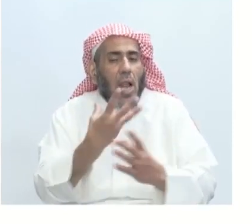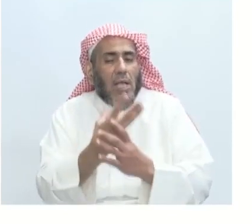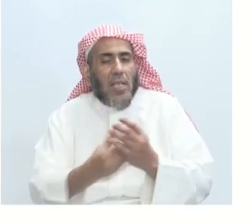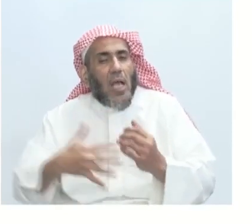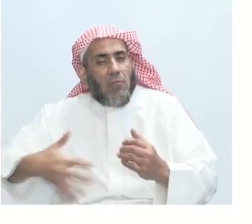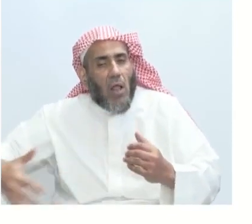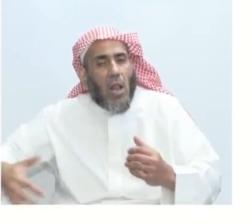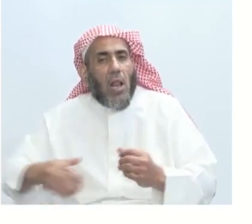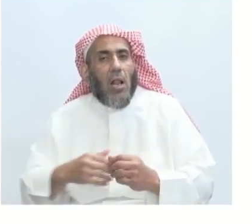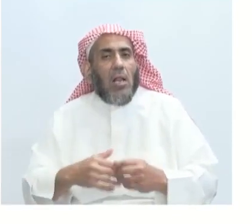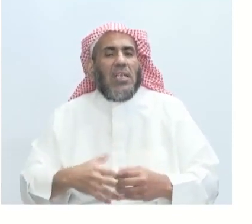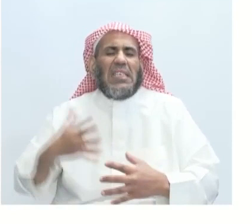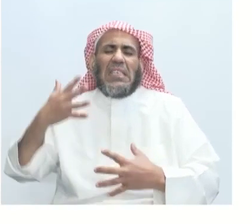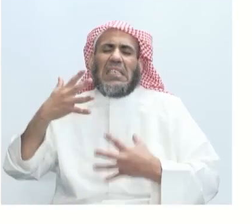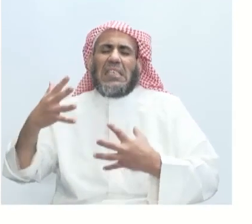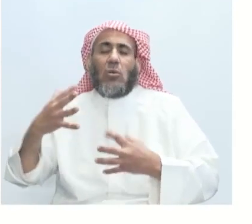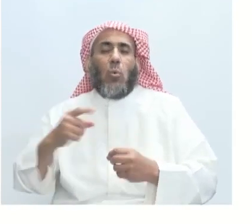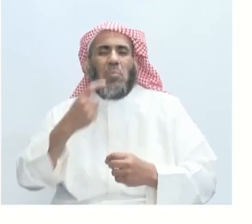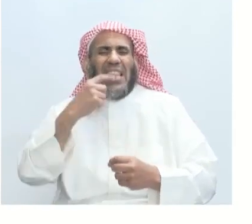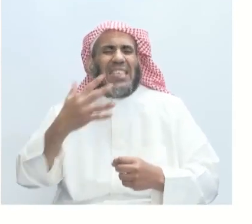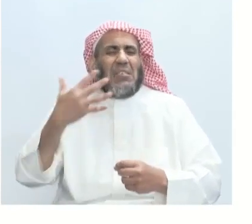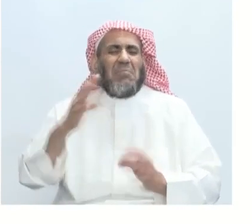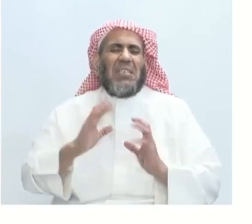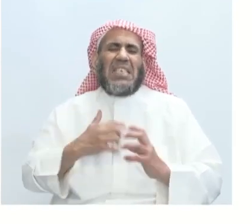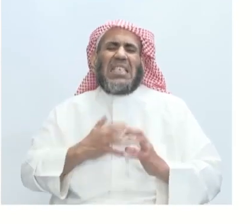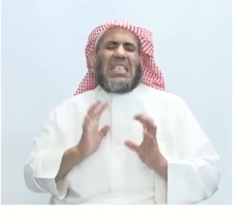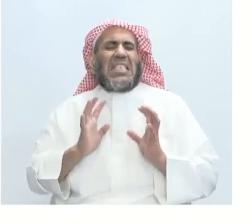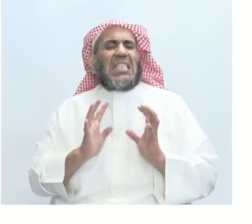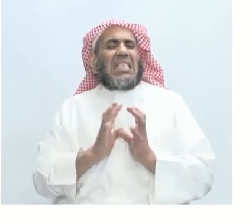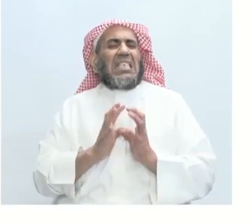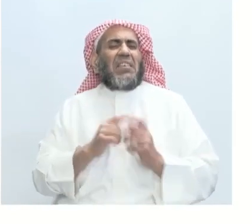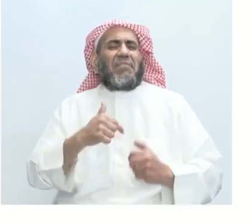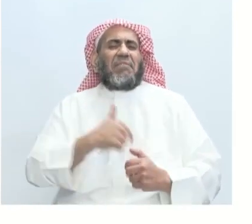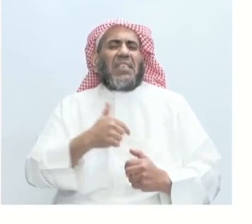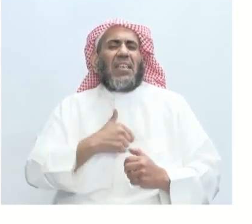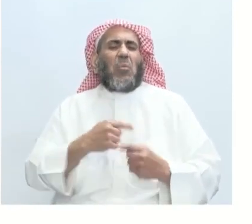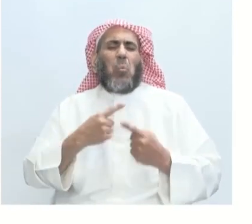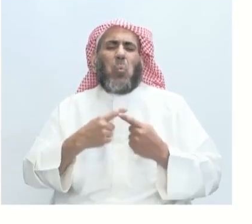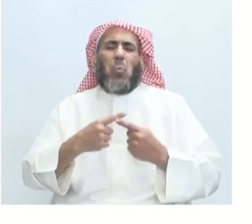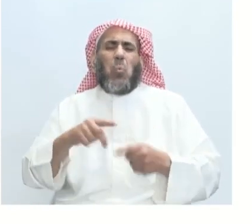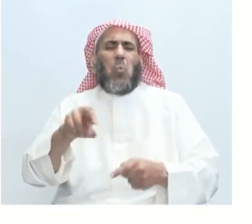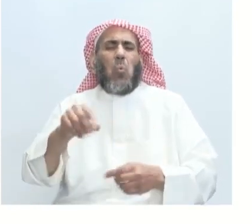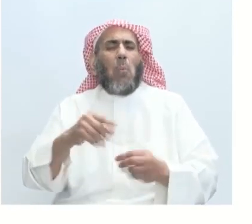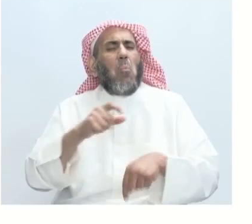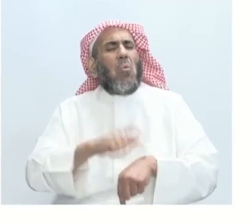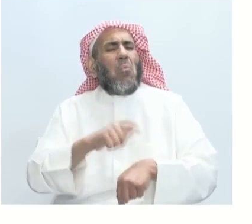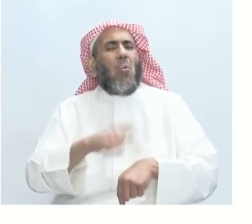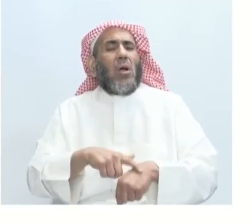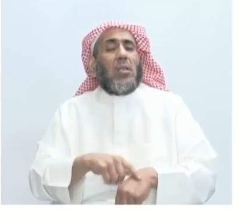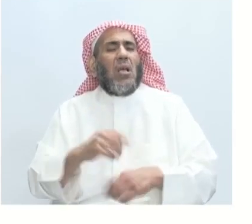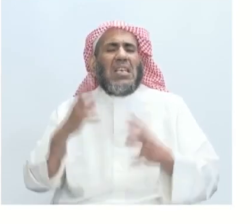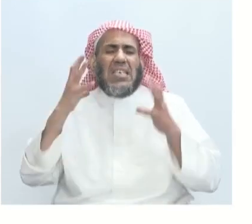اطفال اشكو منذ سنوات من ضيق في الصدر لازمني معظم الوقت